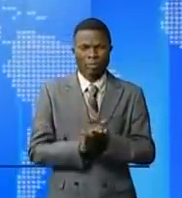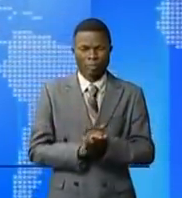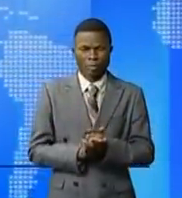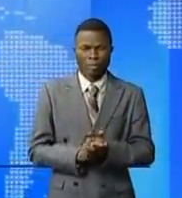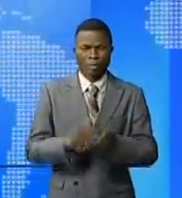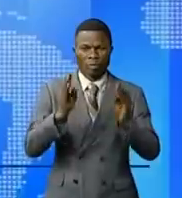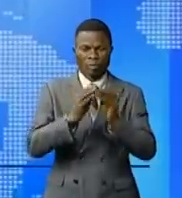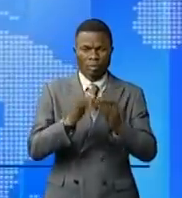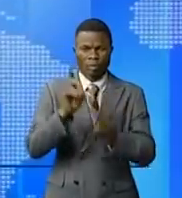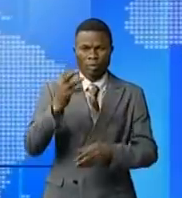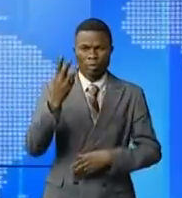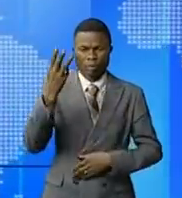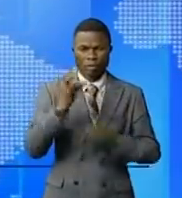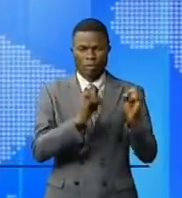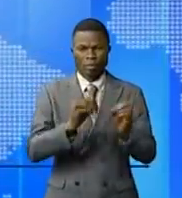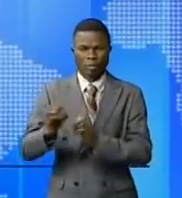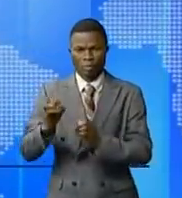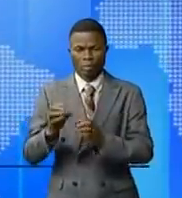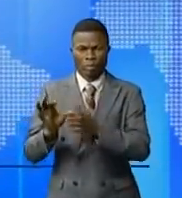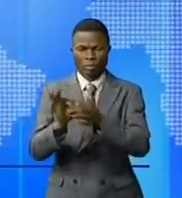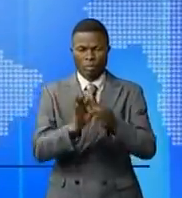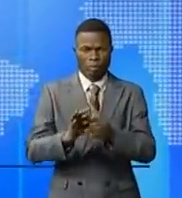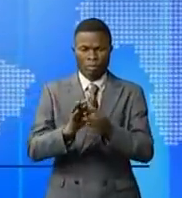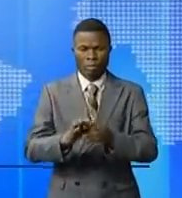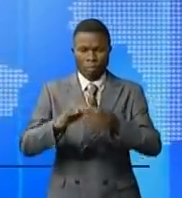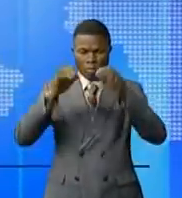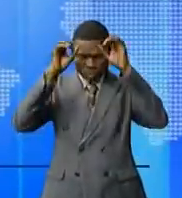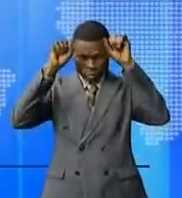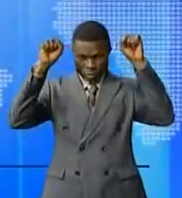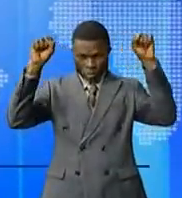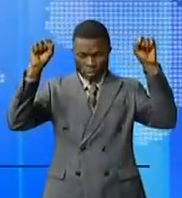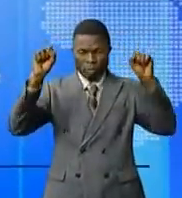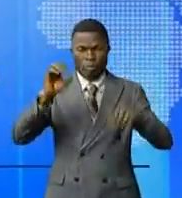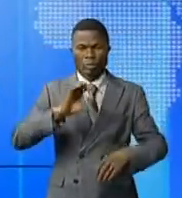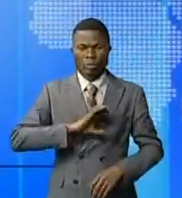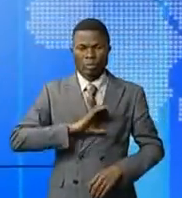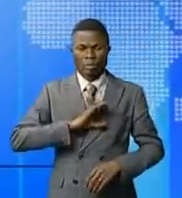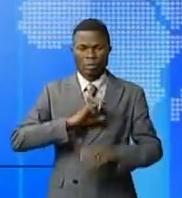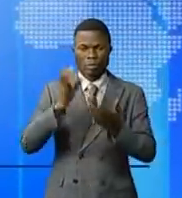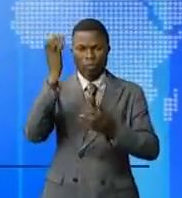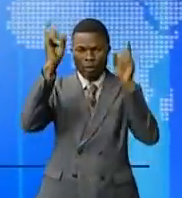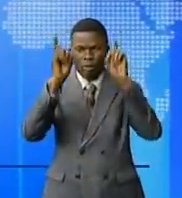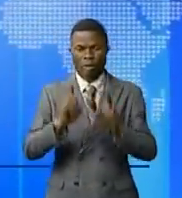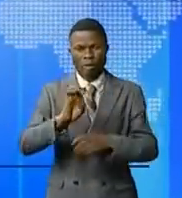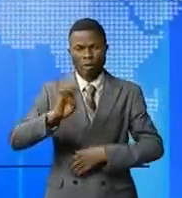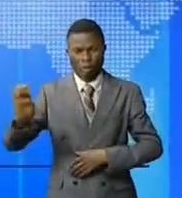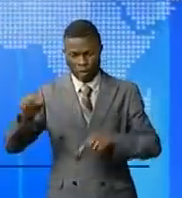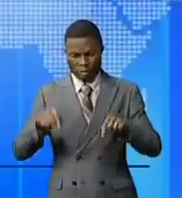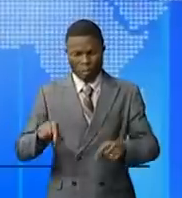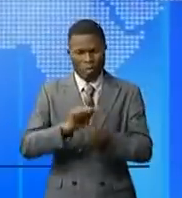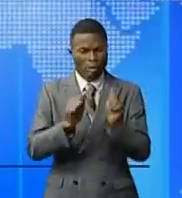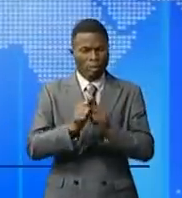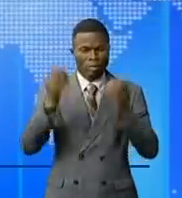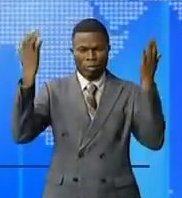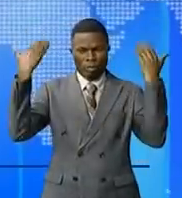23e Assemblée générale de l'Organisation de la coopération des chefs de la police de l'Afrique de l'Est appartient désormais au